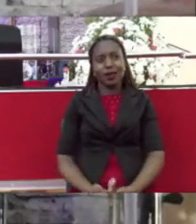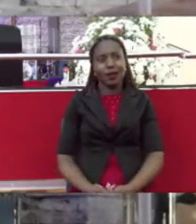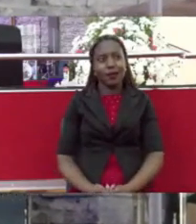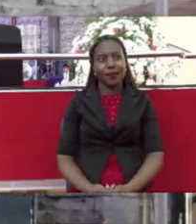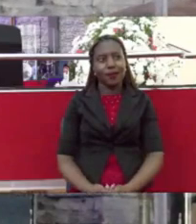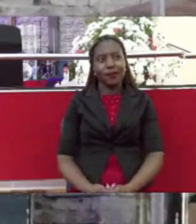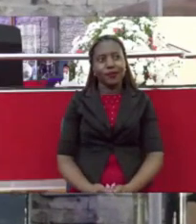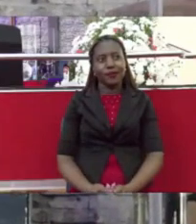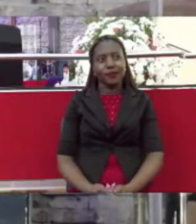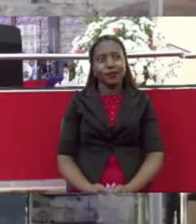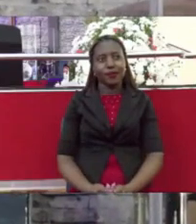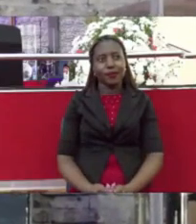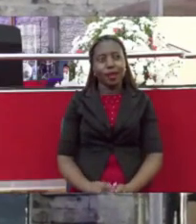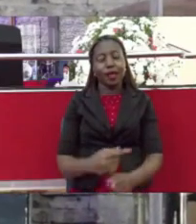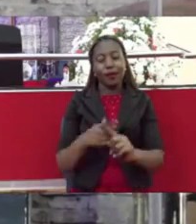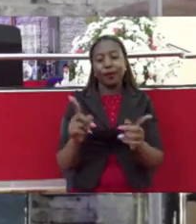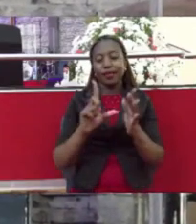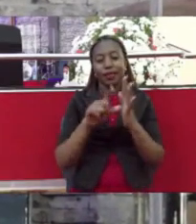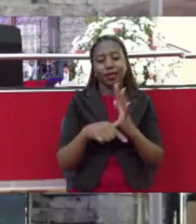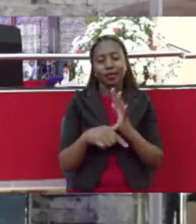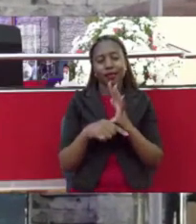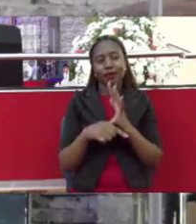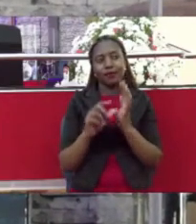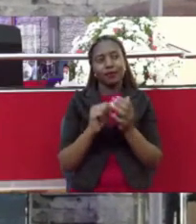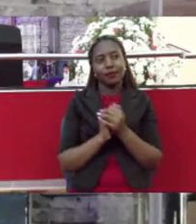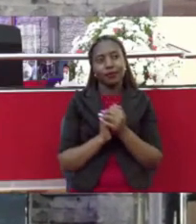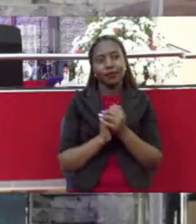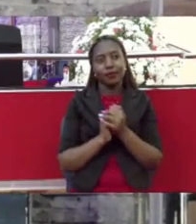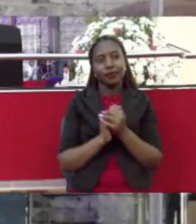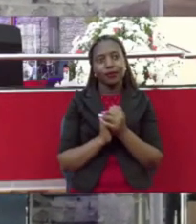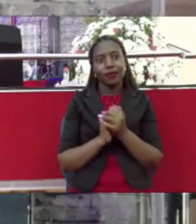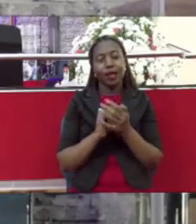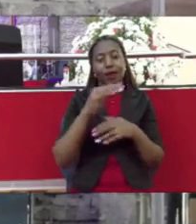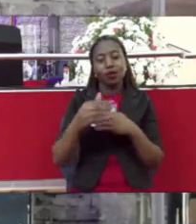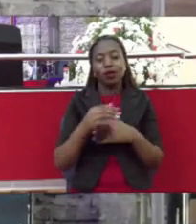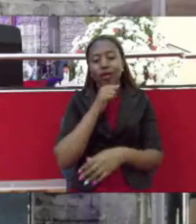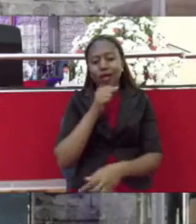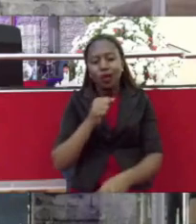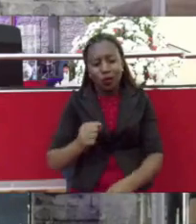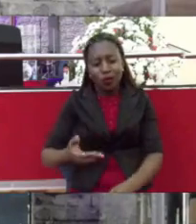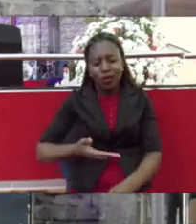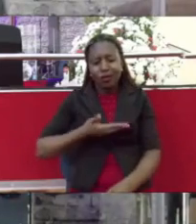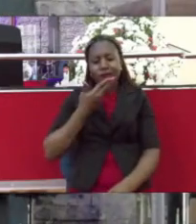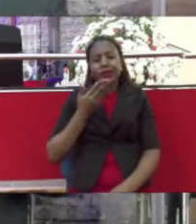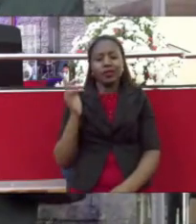But that man, what happened? Jambo ambalo lilifanyika. After he was provoked, alipoweza kuwekwa hiyo